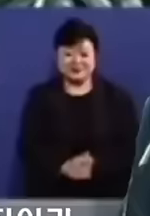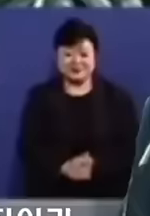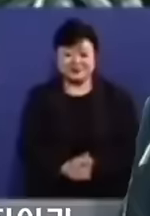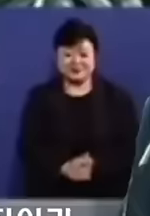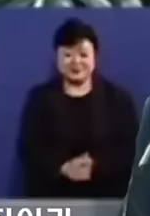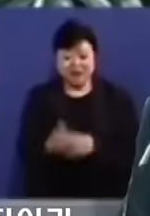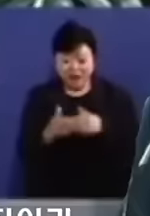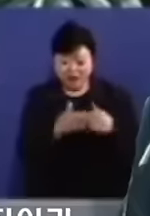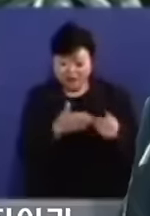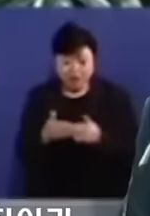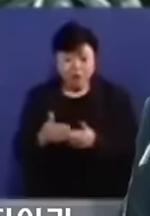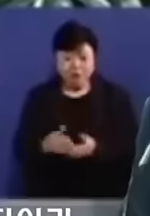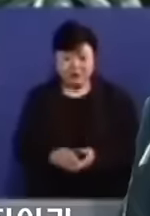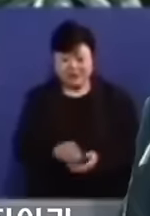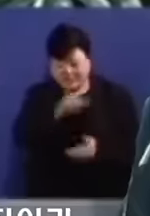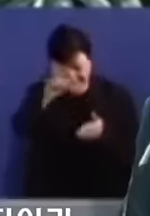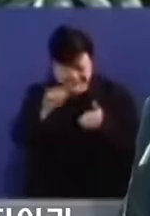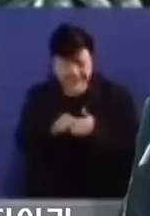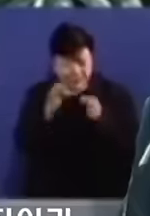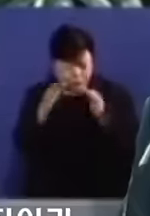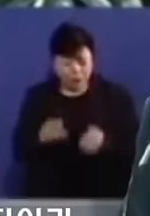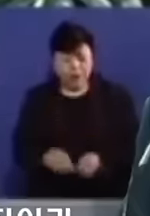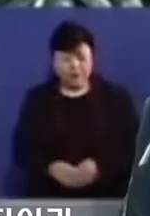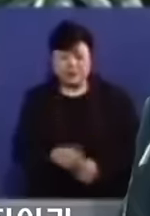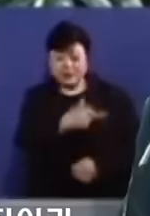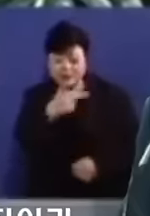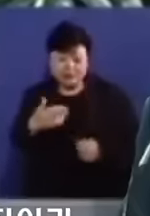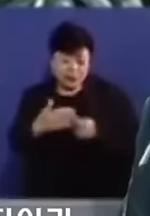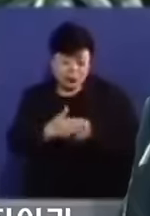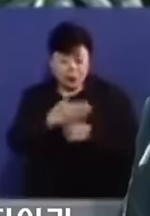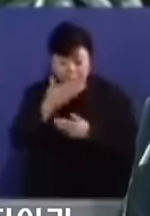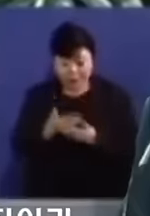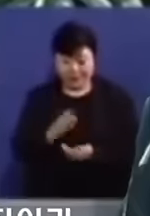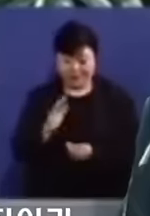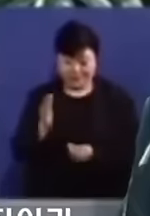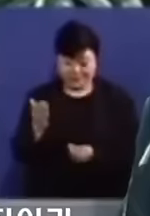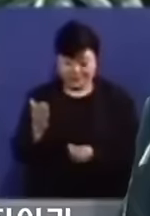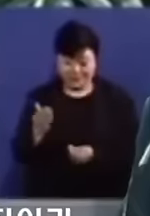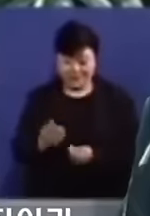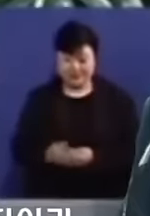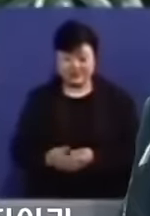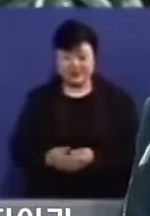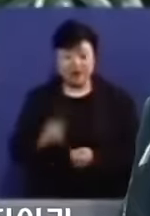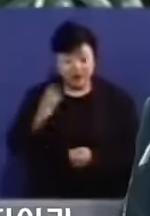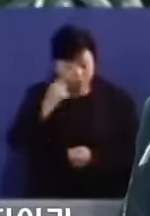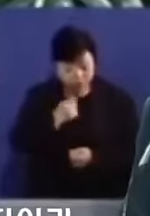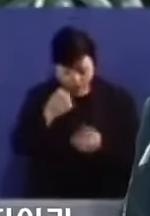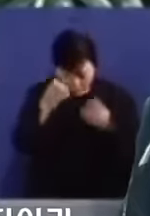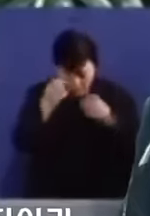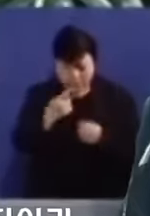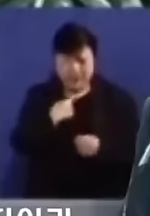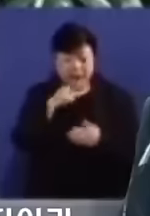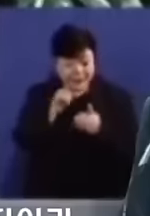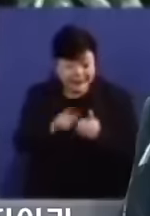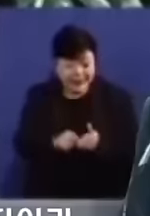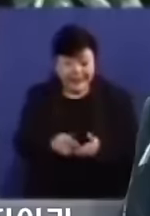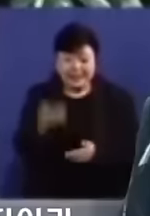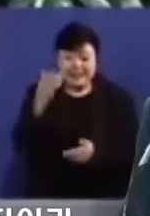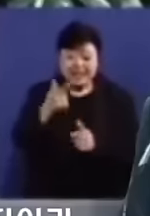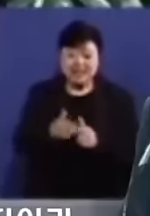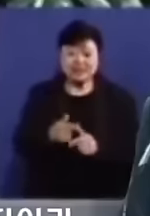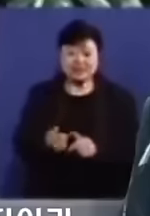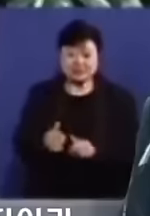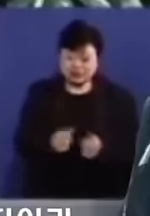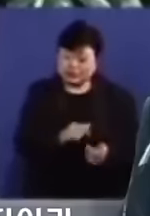그 체험한 것이 내 일생에 굉장한 도움이 되었습니다. 왜냐하면 어려움과 고통을 당할 때 그때 예수님이